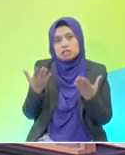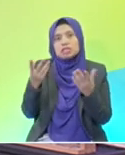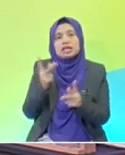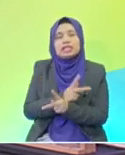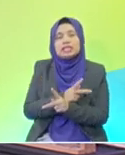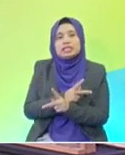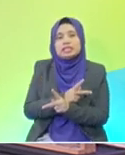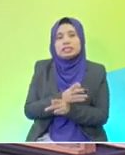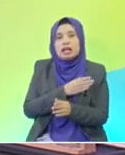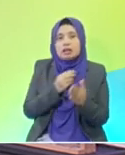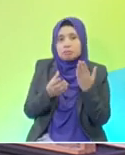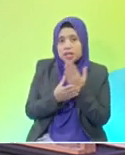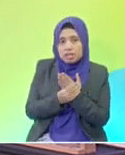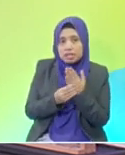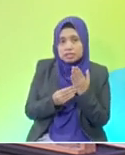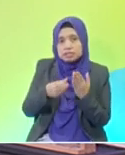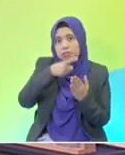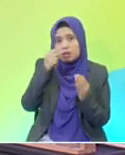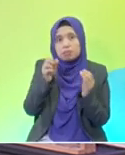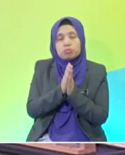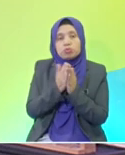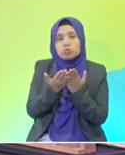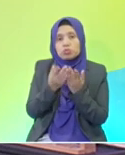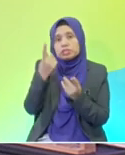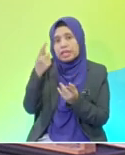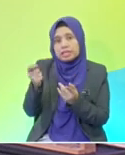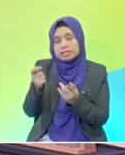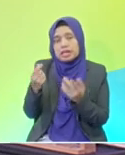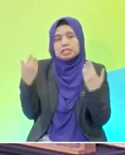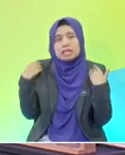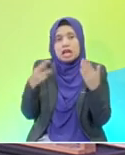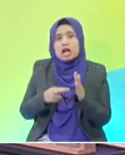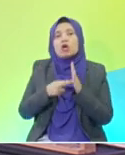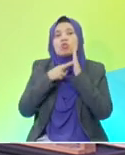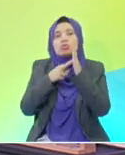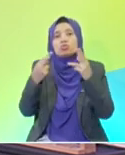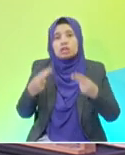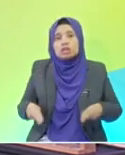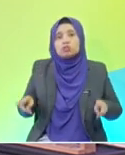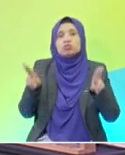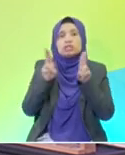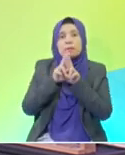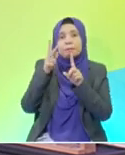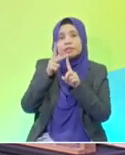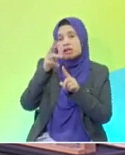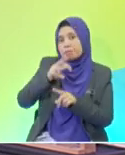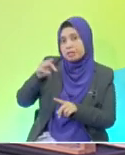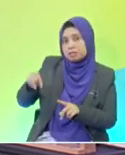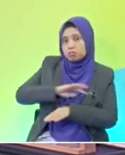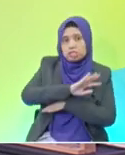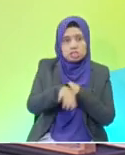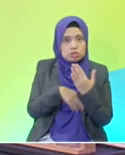menghibur teks sebab buku teks merupakan buku rujukan utama eh kepada kita kepada murid-murid semua